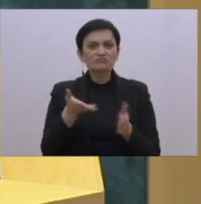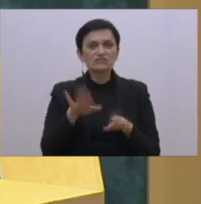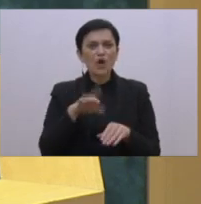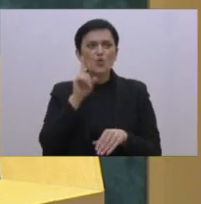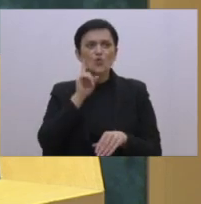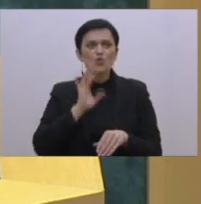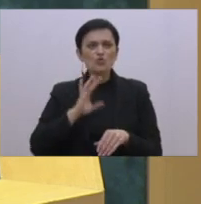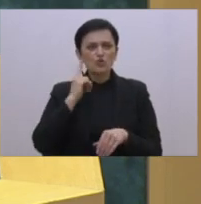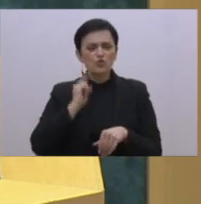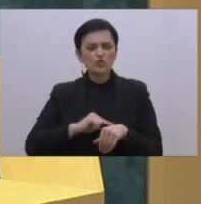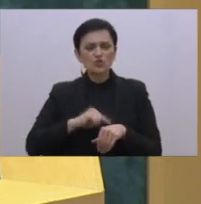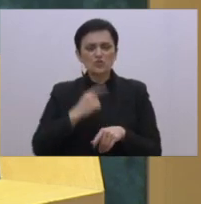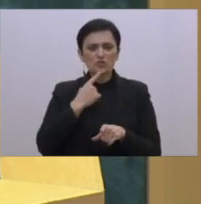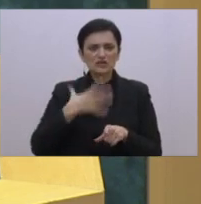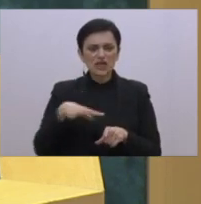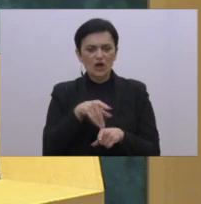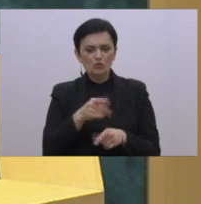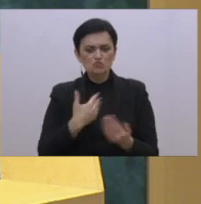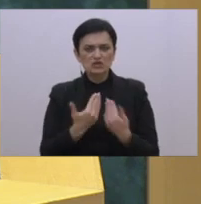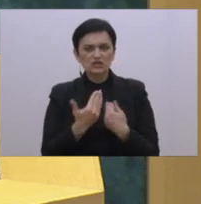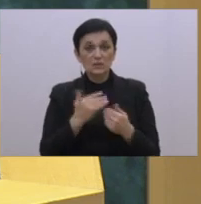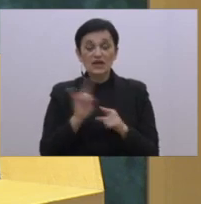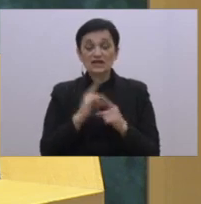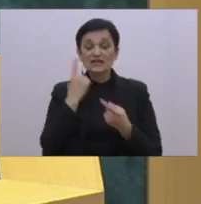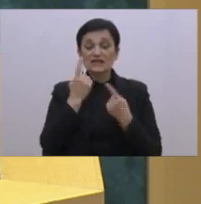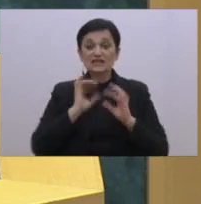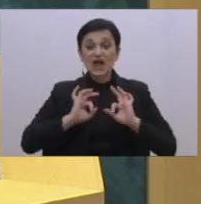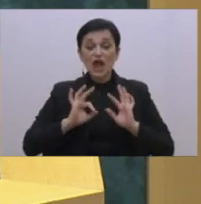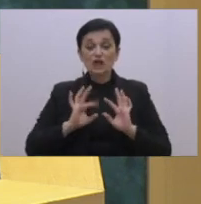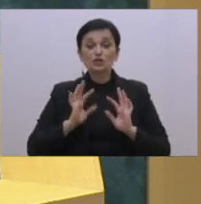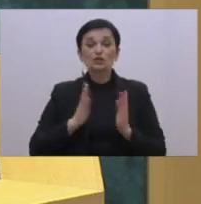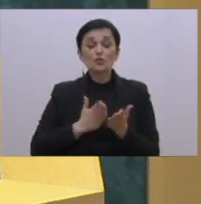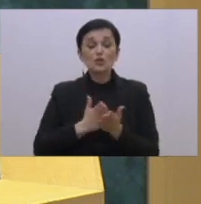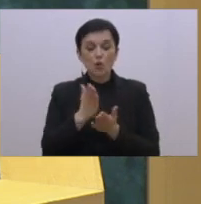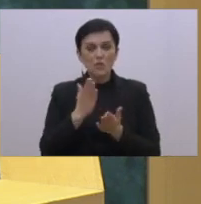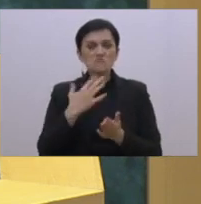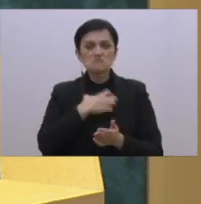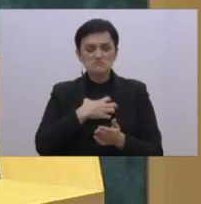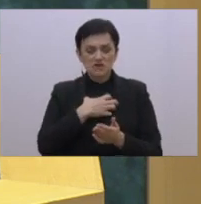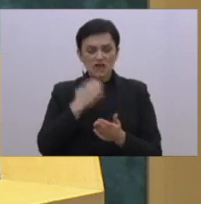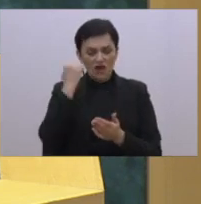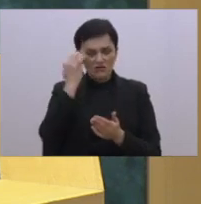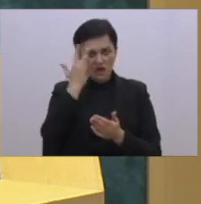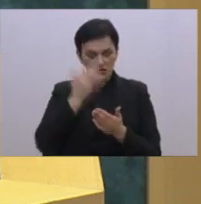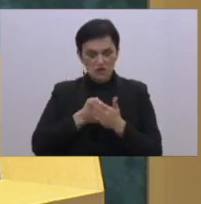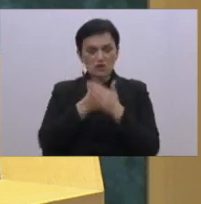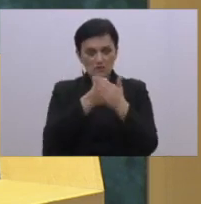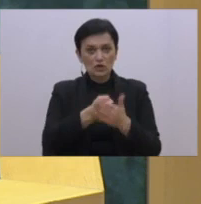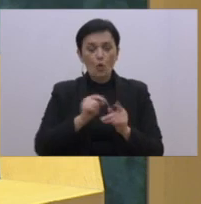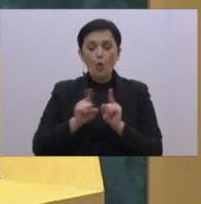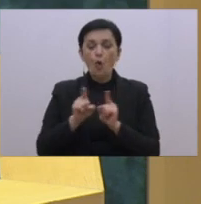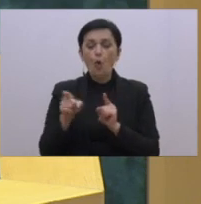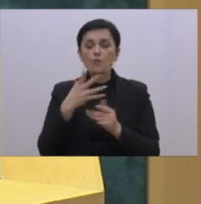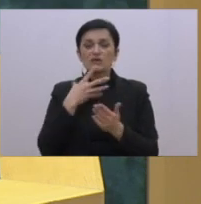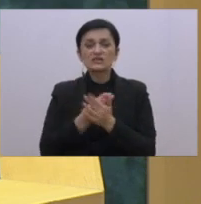განცდა საქართველოს მისამართით. დეზინფორმაციის კამპანიის მთავარი მიზანი მიღწეული იქნა. ოპოზიციამ დააზიანა საკუთარი